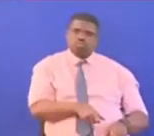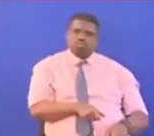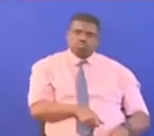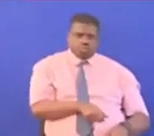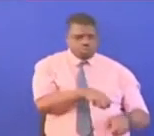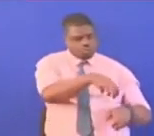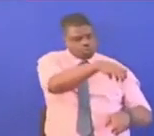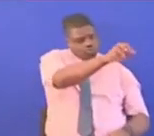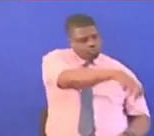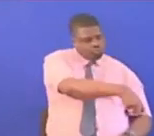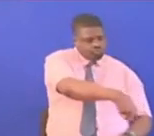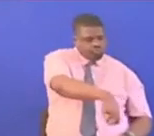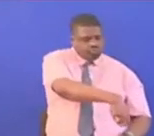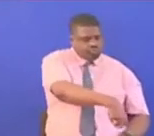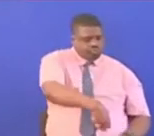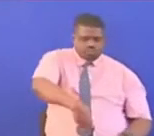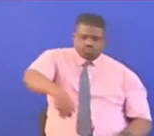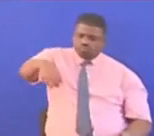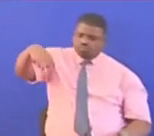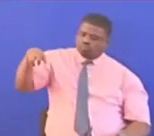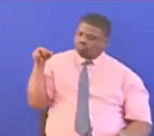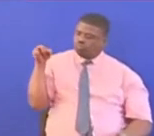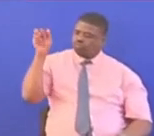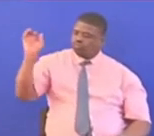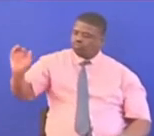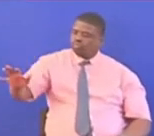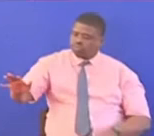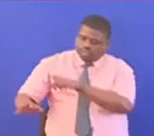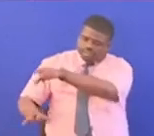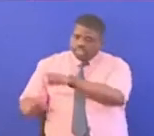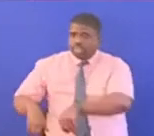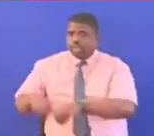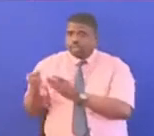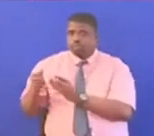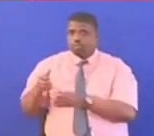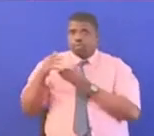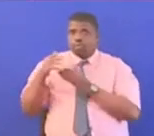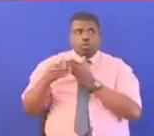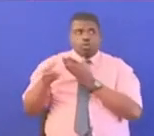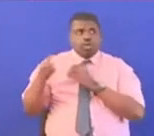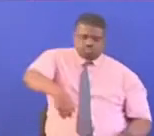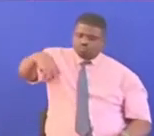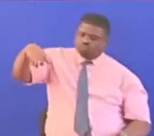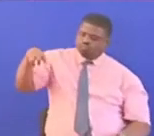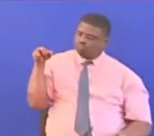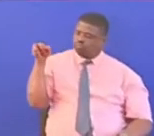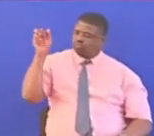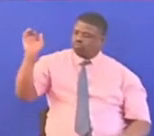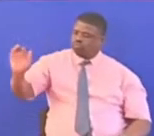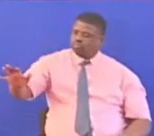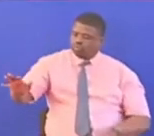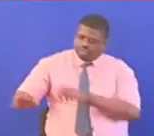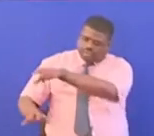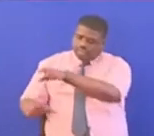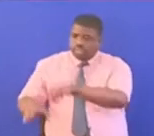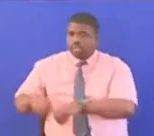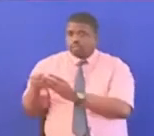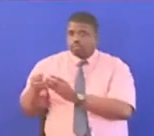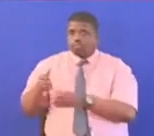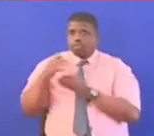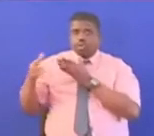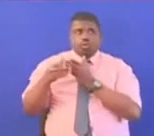greda, anachimbua, analeta. Kadude kamoja kadogo kanauzwa mpaka $100,000. Nchi yetu dogo kanauzwa